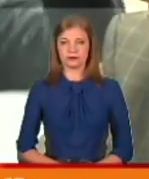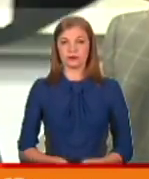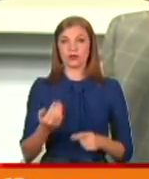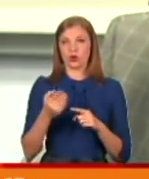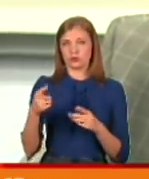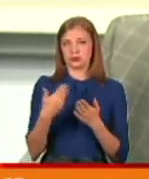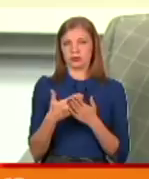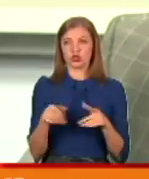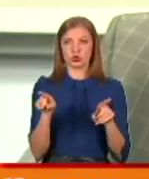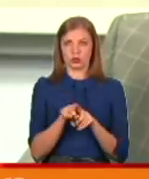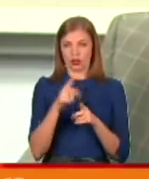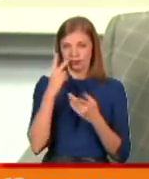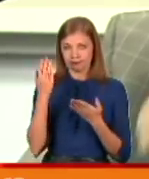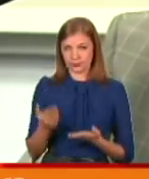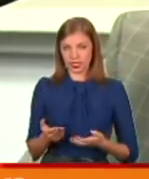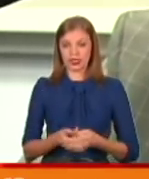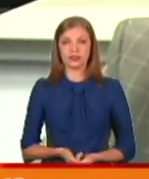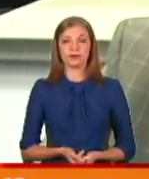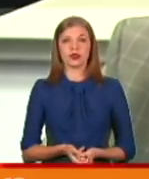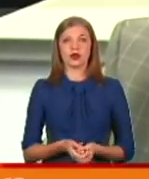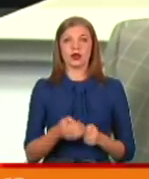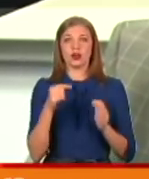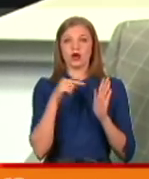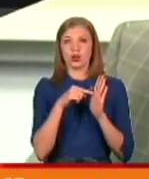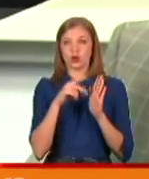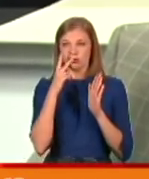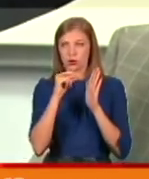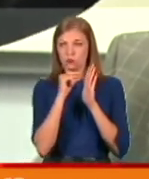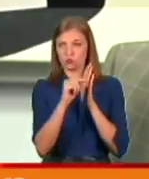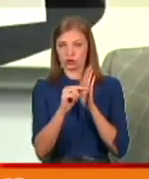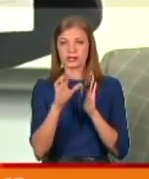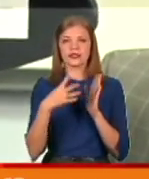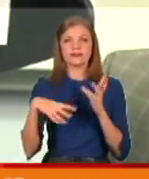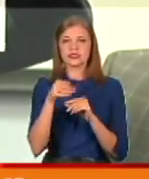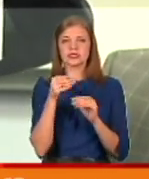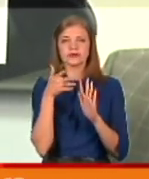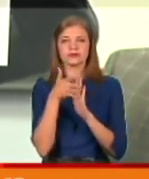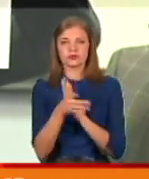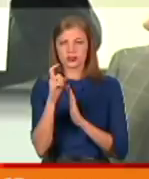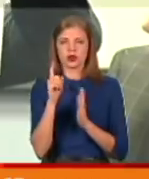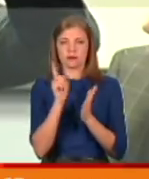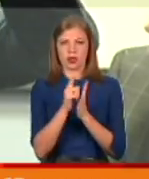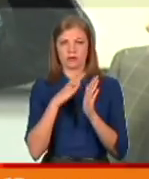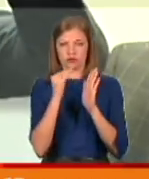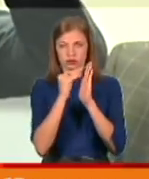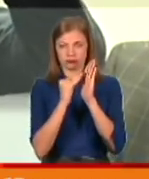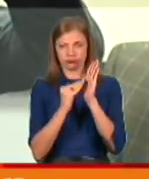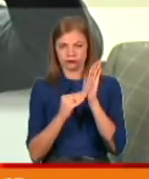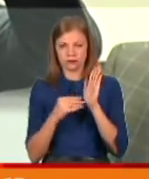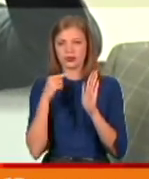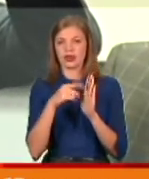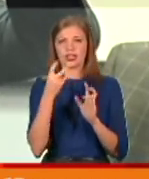Оце приблизно отак виглядає. Населений пункт, всі речовини, по яких має ГДК бути,